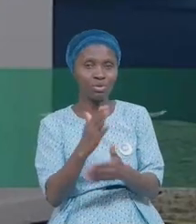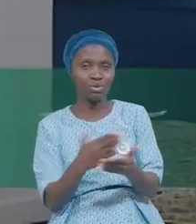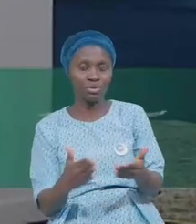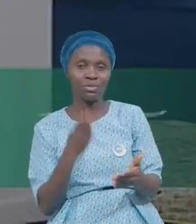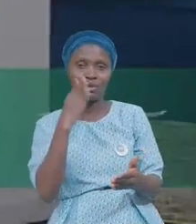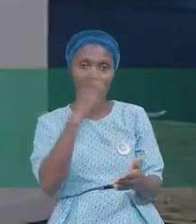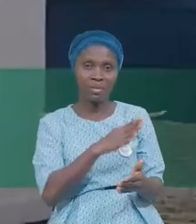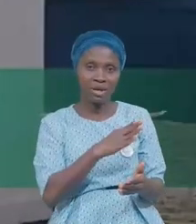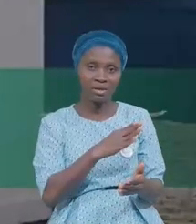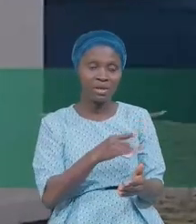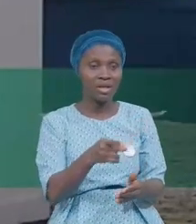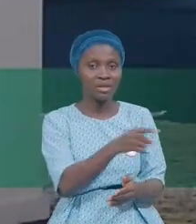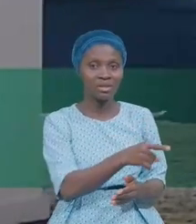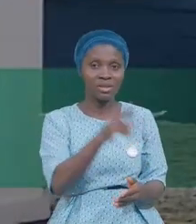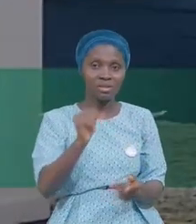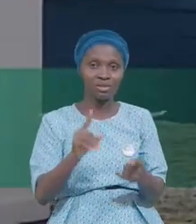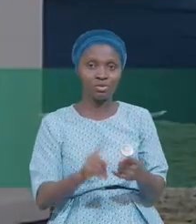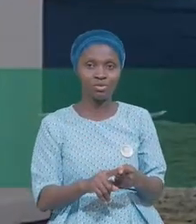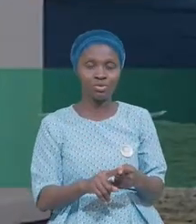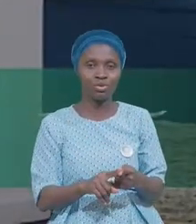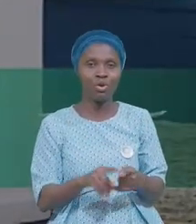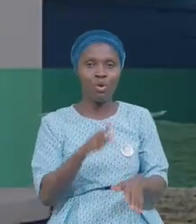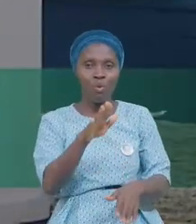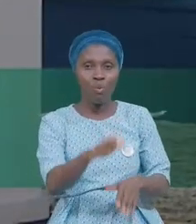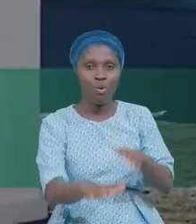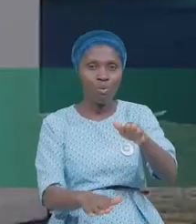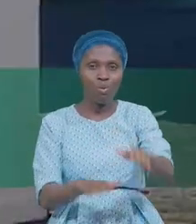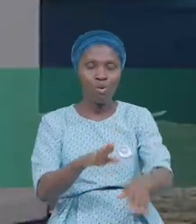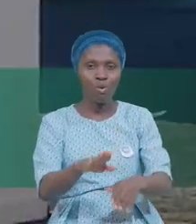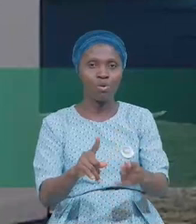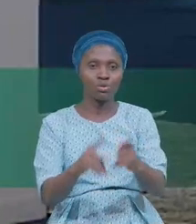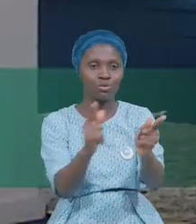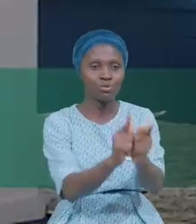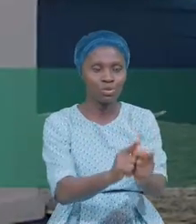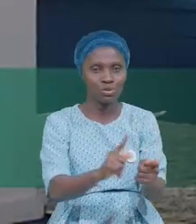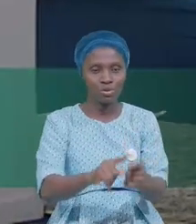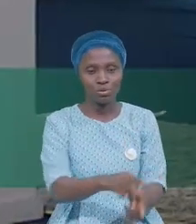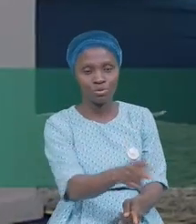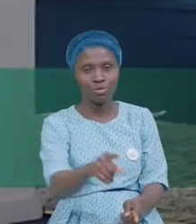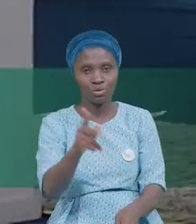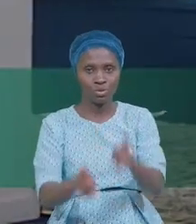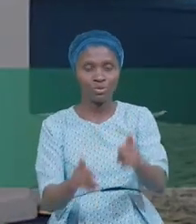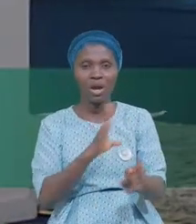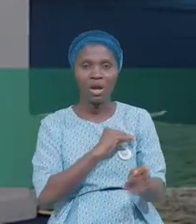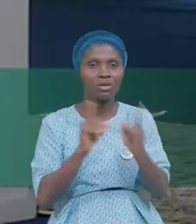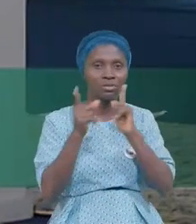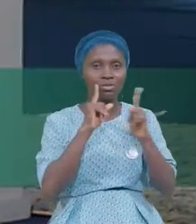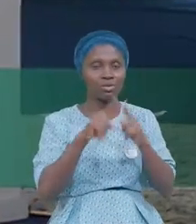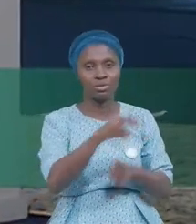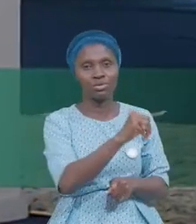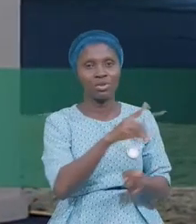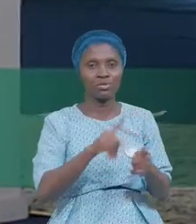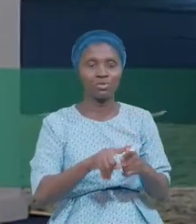quelque chose de mauvais, ils devaient littéralement aller vers la personne, parler à ces gens-là et les influencer.